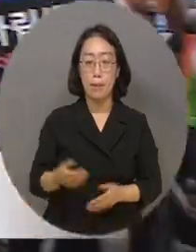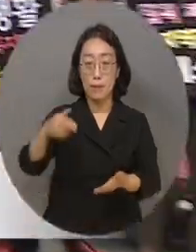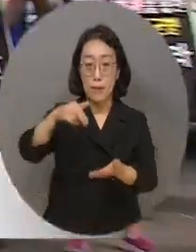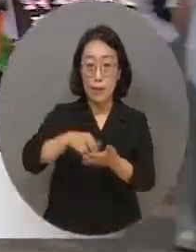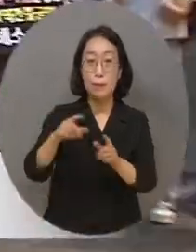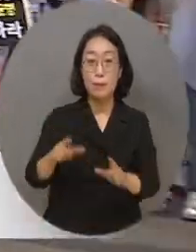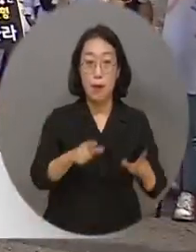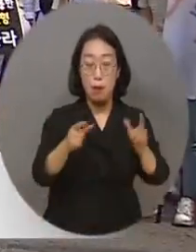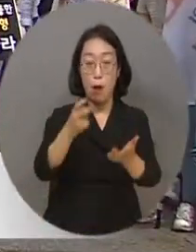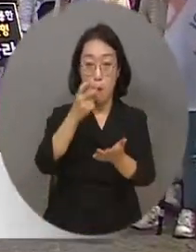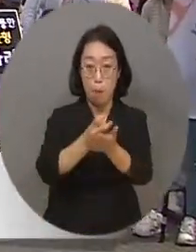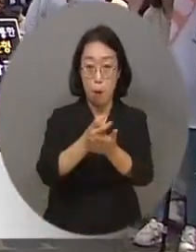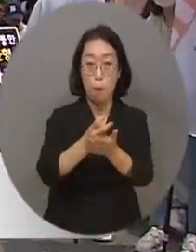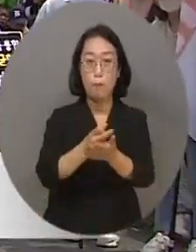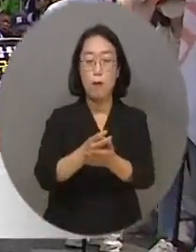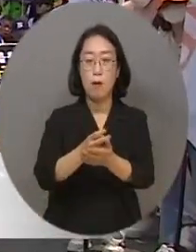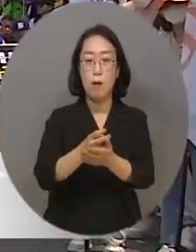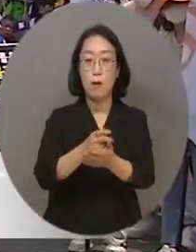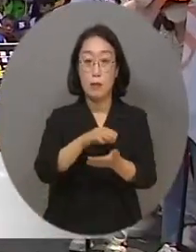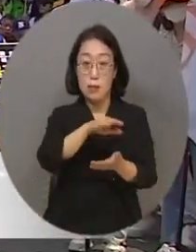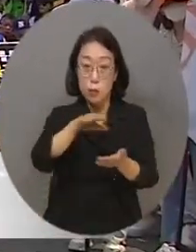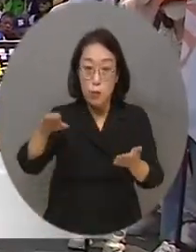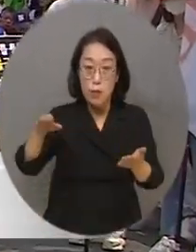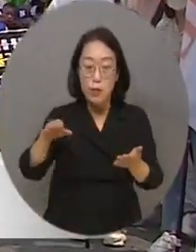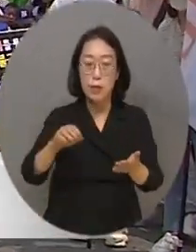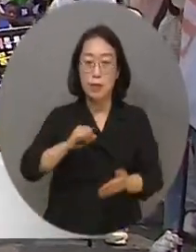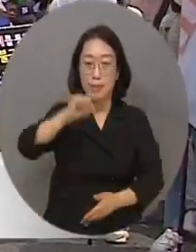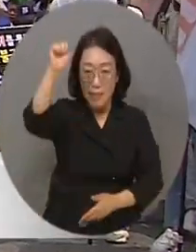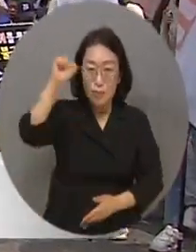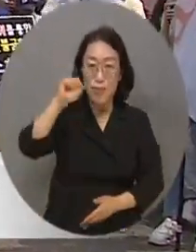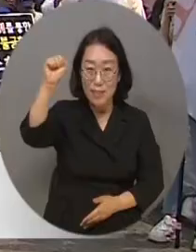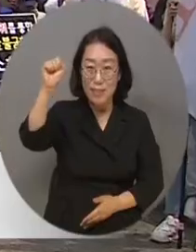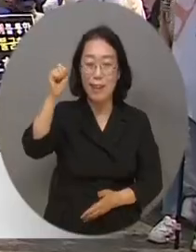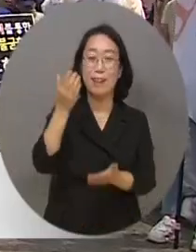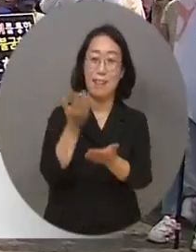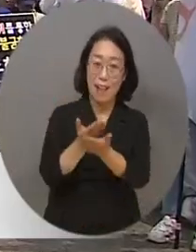자립생활 법지역 지위 쟁취하자!